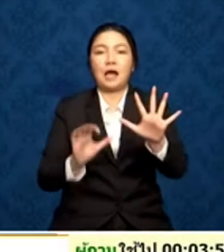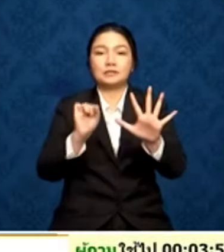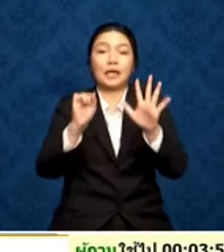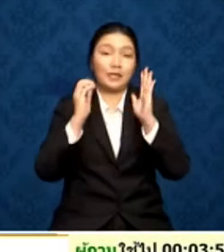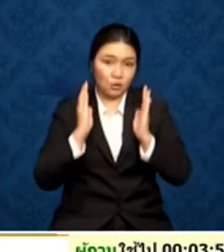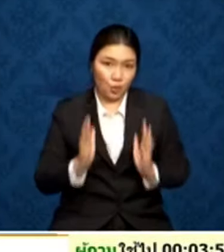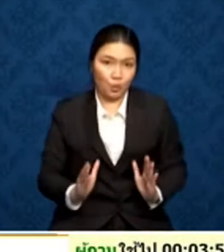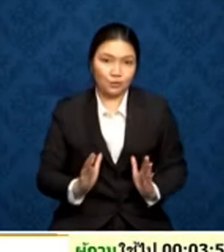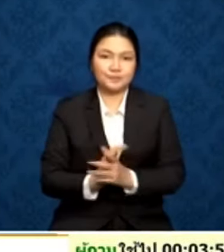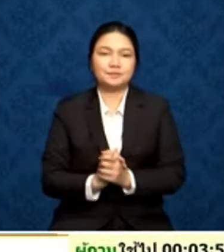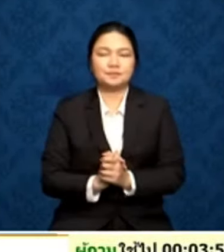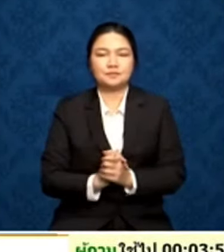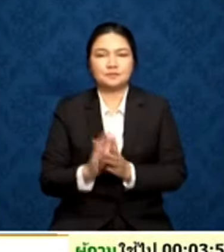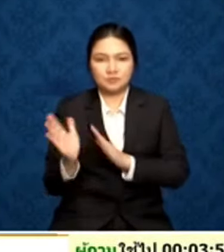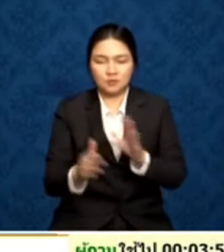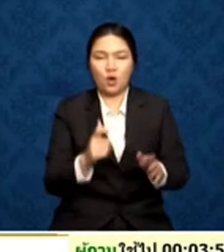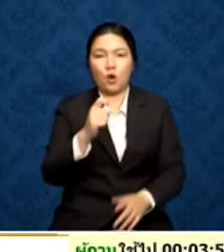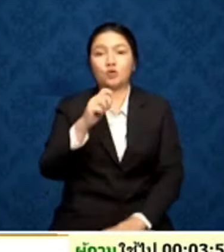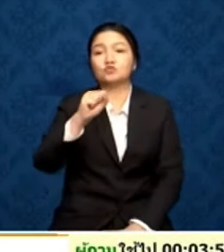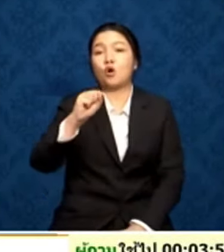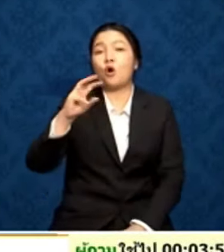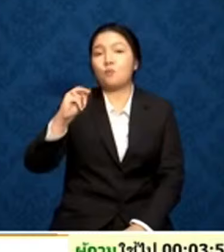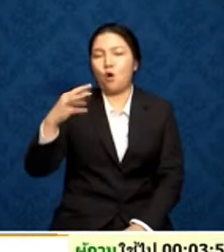ามีอสม.อีก